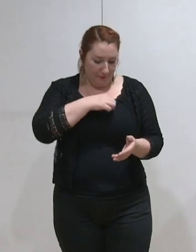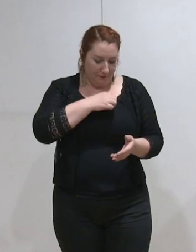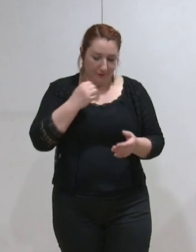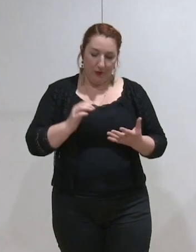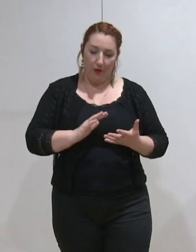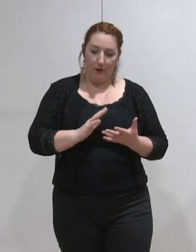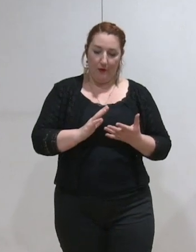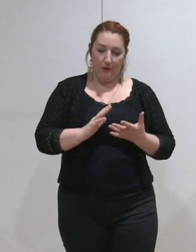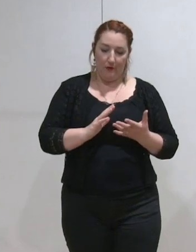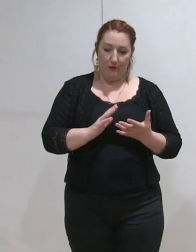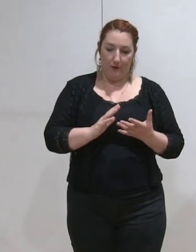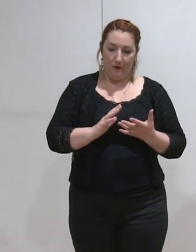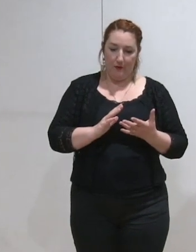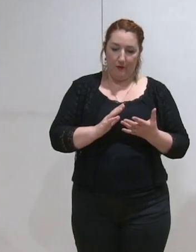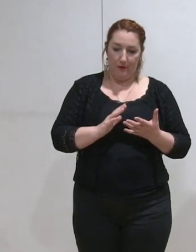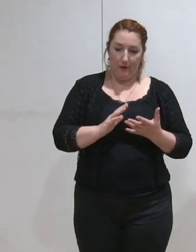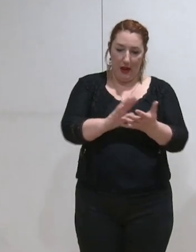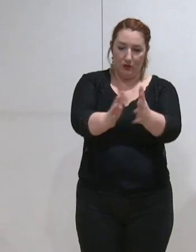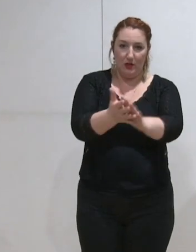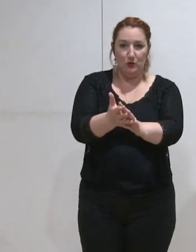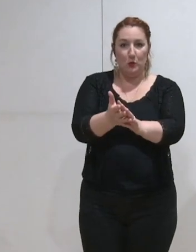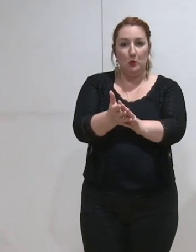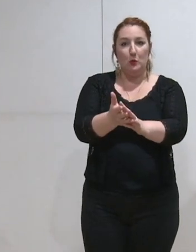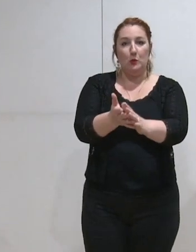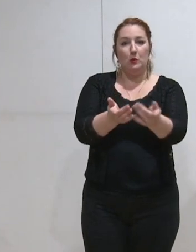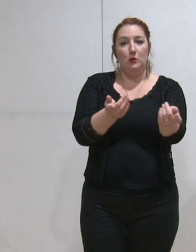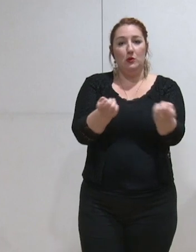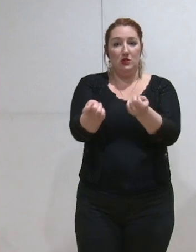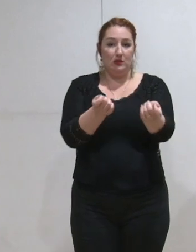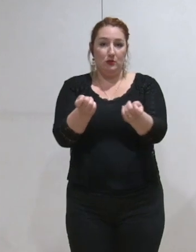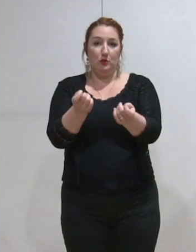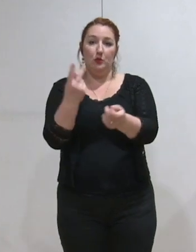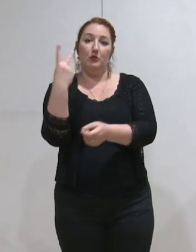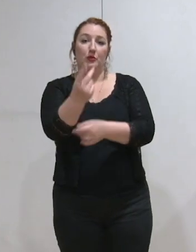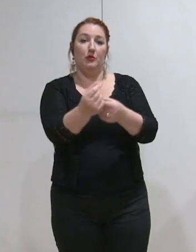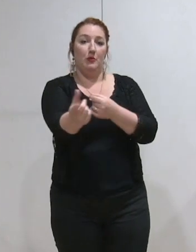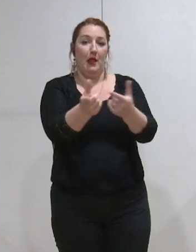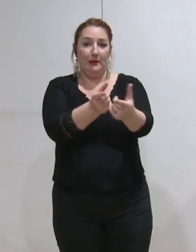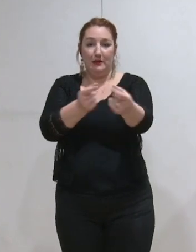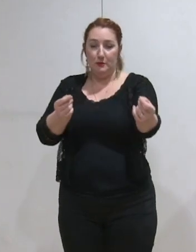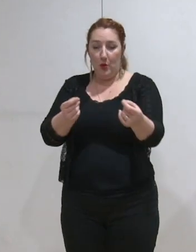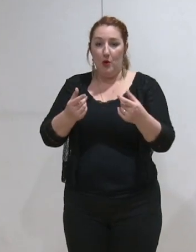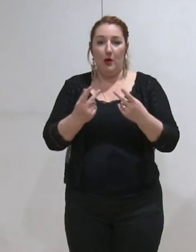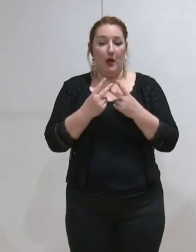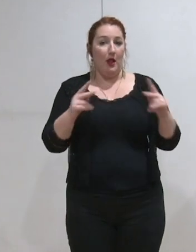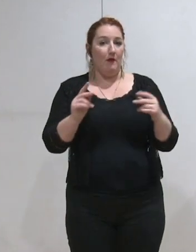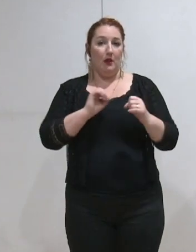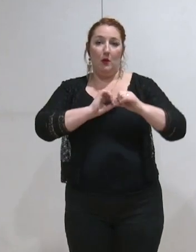l'association de gestion du Palais des Sports un contentieux euh devant le conseil des